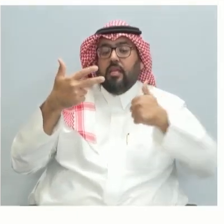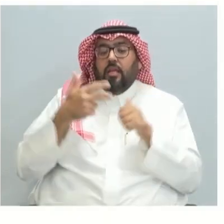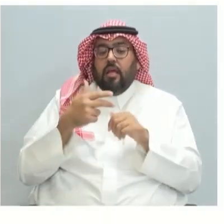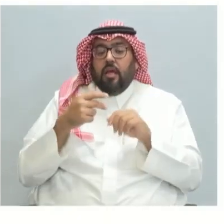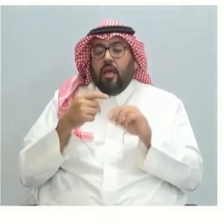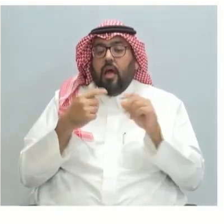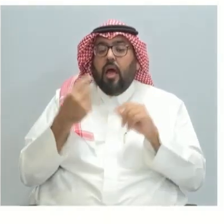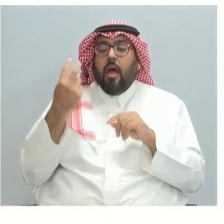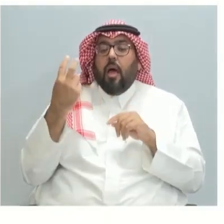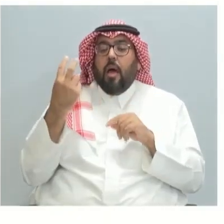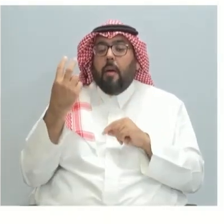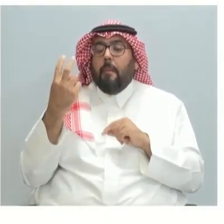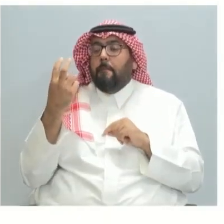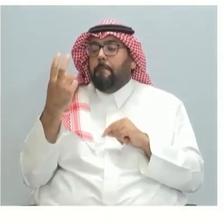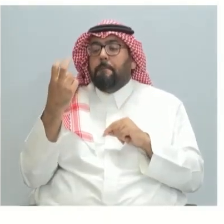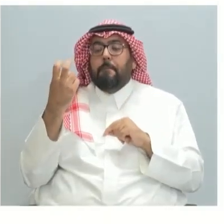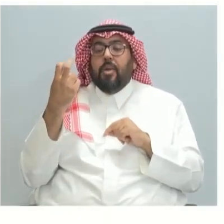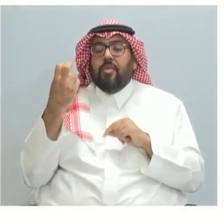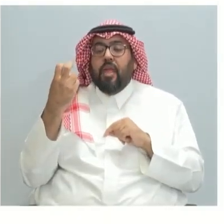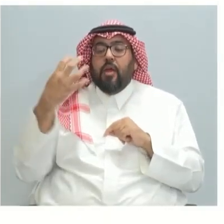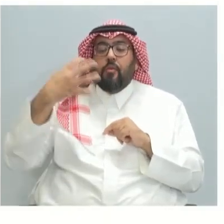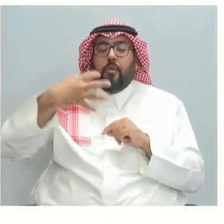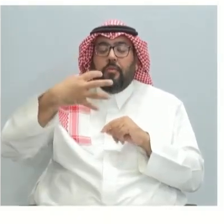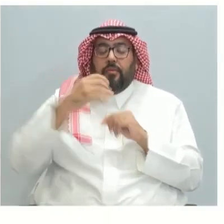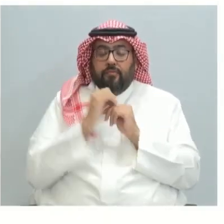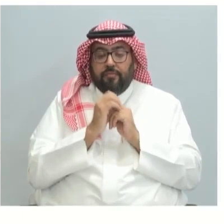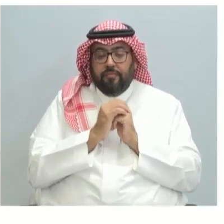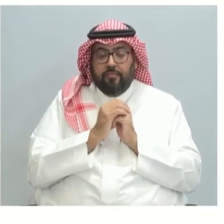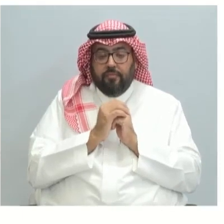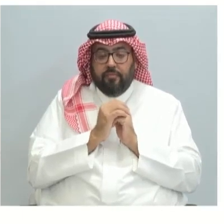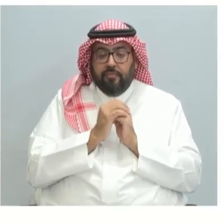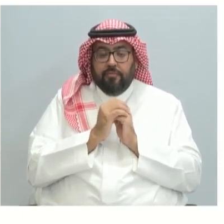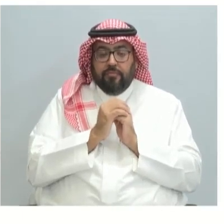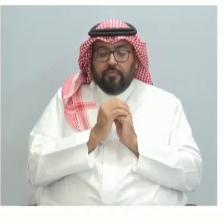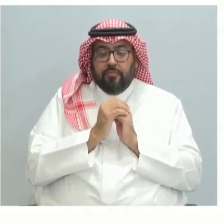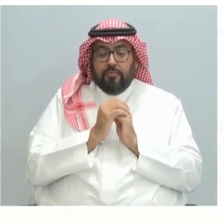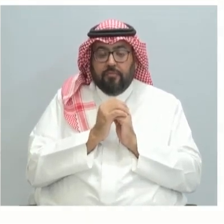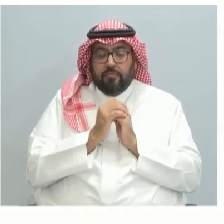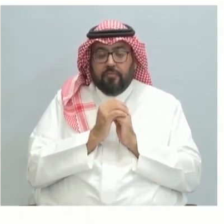240 هذا هو القطاع الذي قياسه 60 درجه